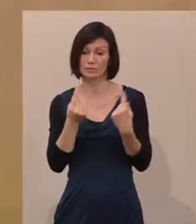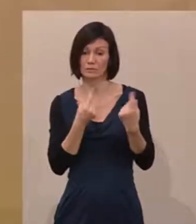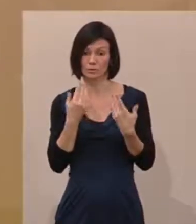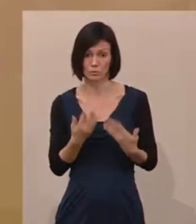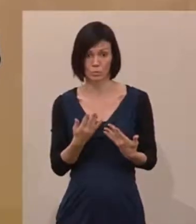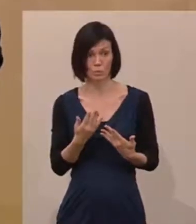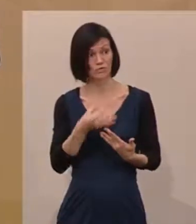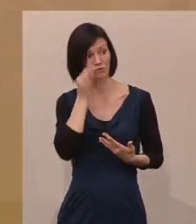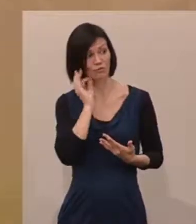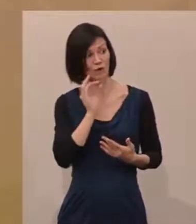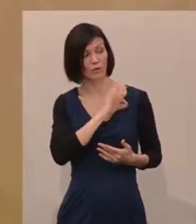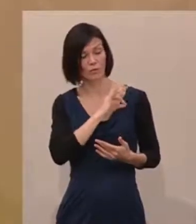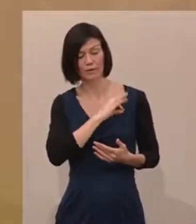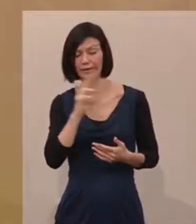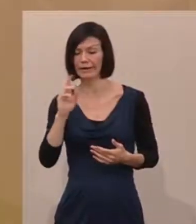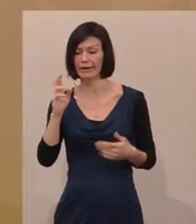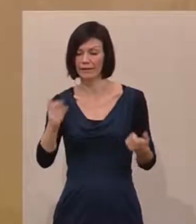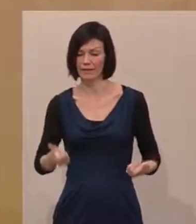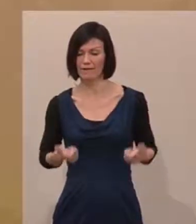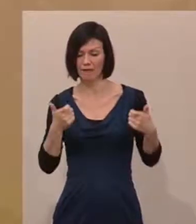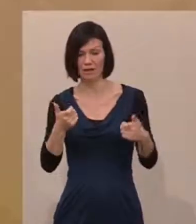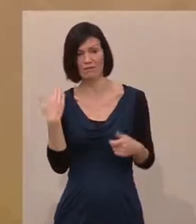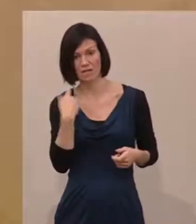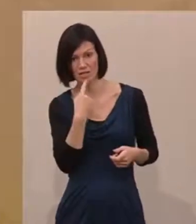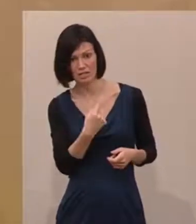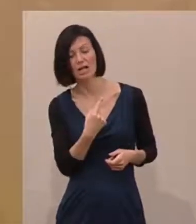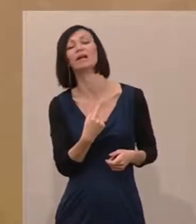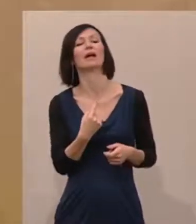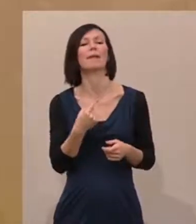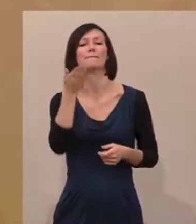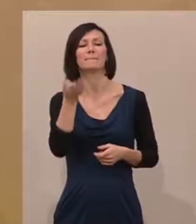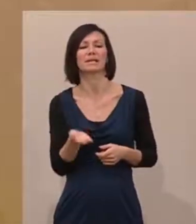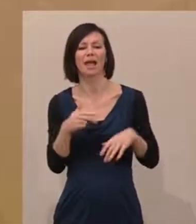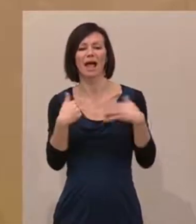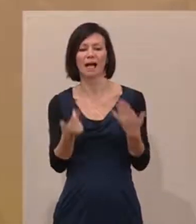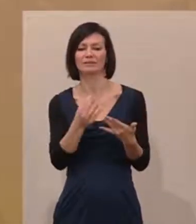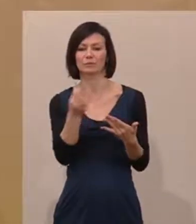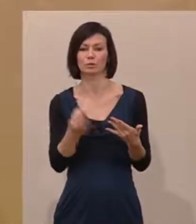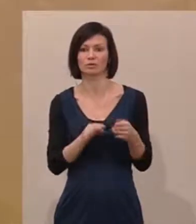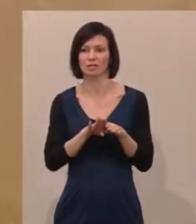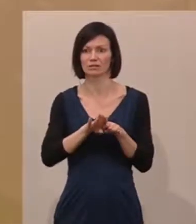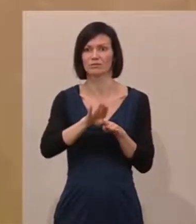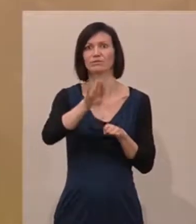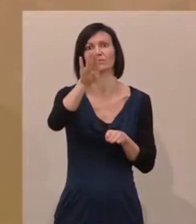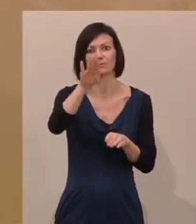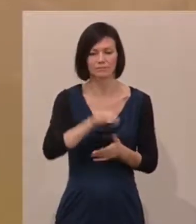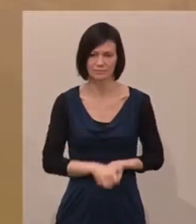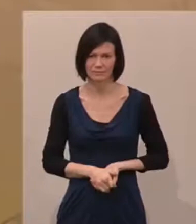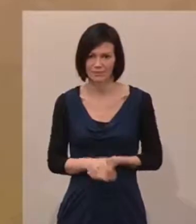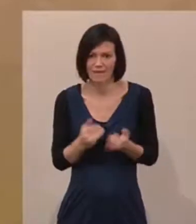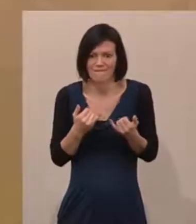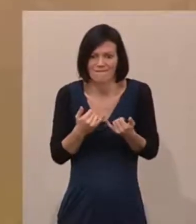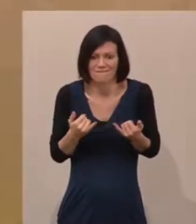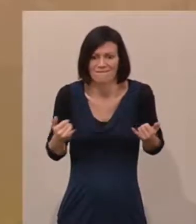Frau Kollegin Rendi-Wagner hingewiesen, sind die Mieten um 80% gestiegen. Und jetzt frage ich Sie, wie